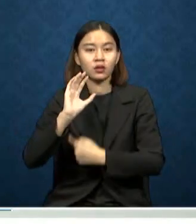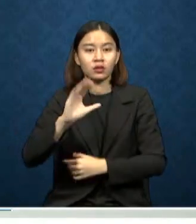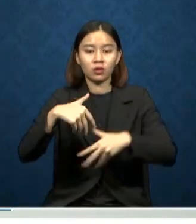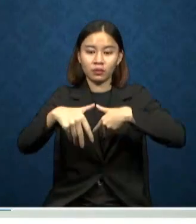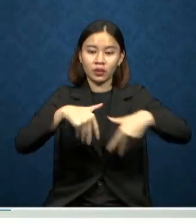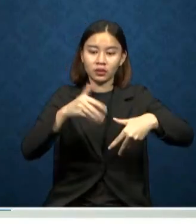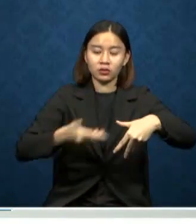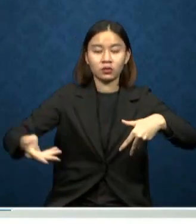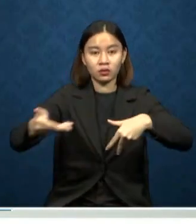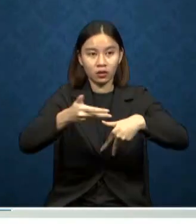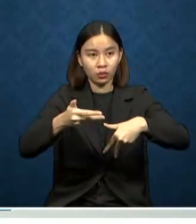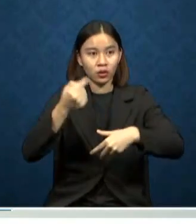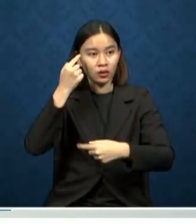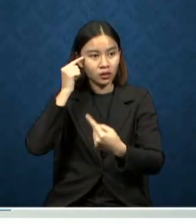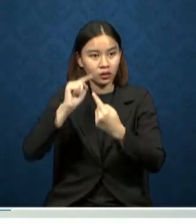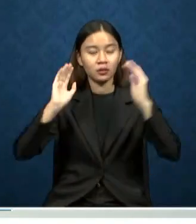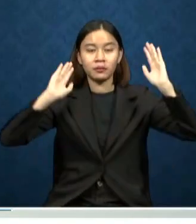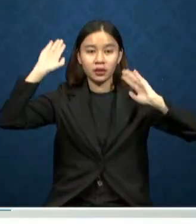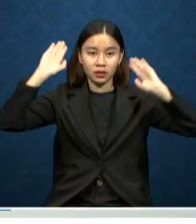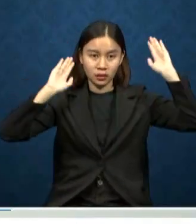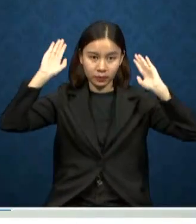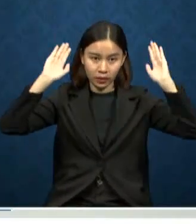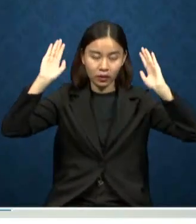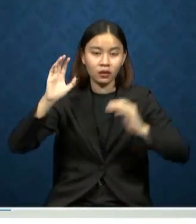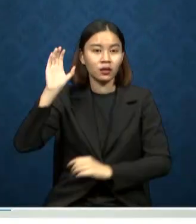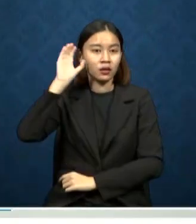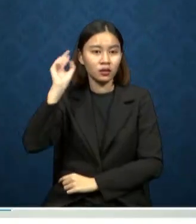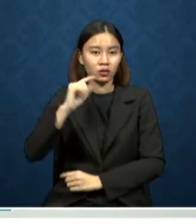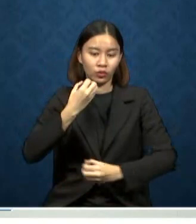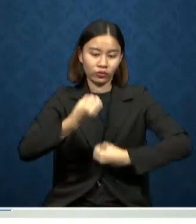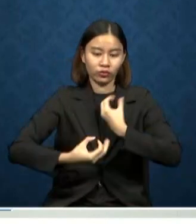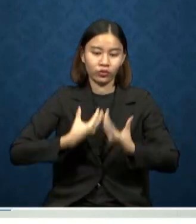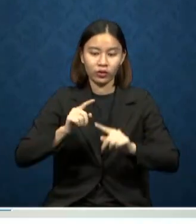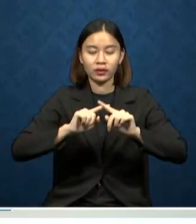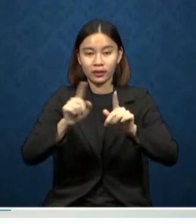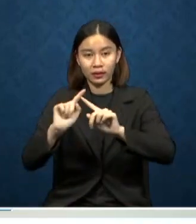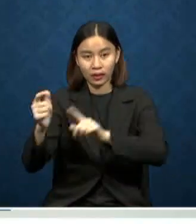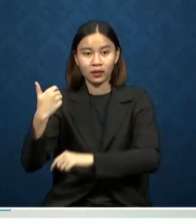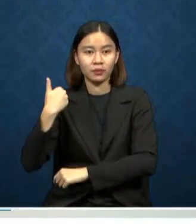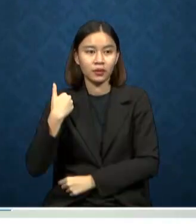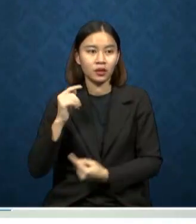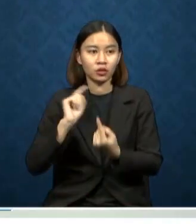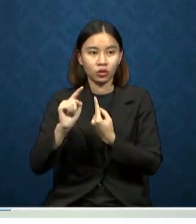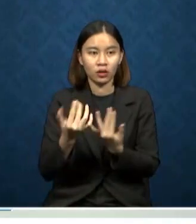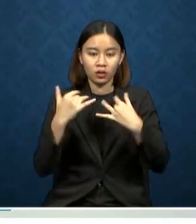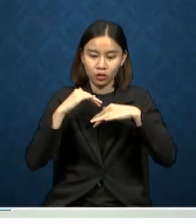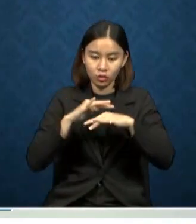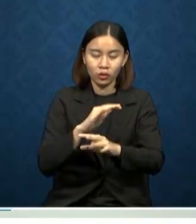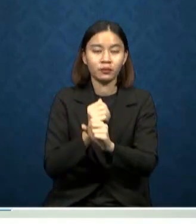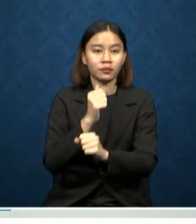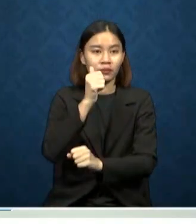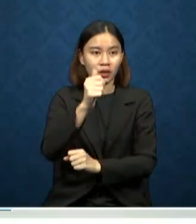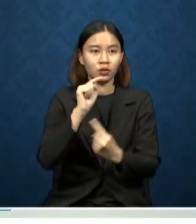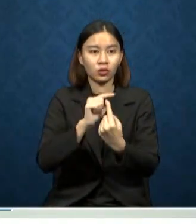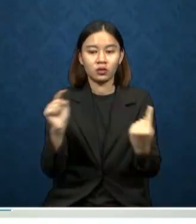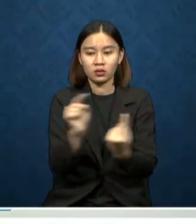น้องประชาชนยึดมั่นในประชาธิปไตยและเชื่อในความคิดเห็นที่แตกต่างว่าสามารถอยู่ร่วมกันได้